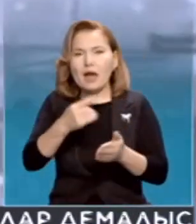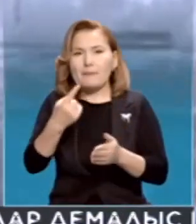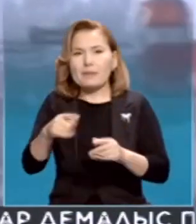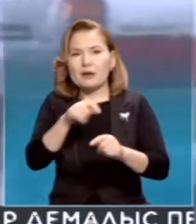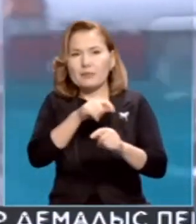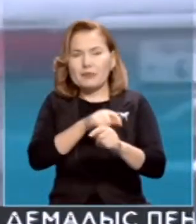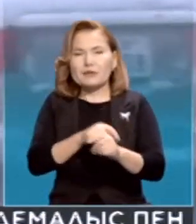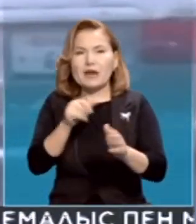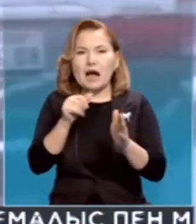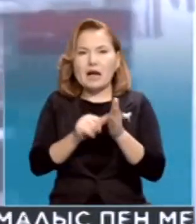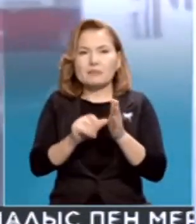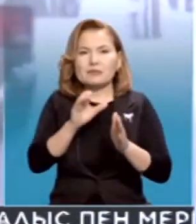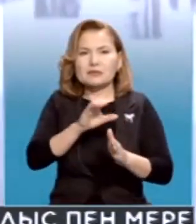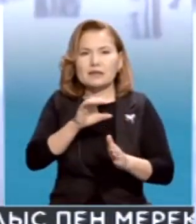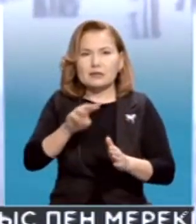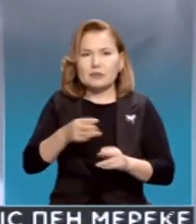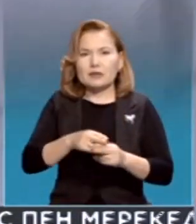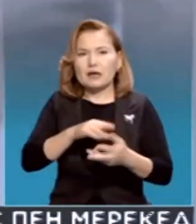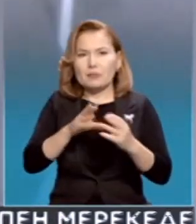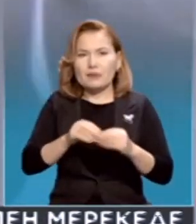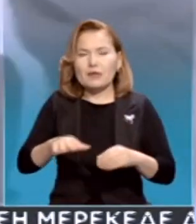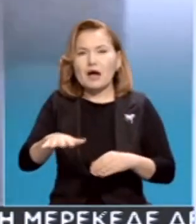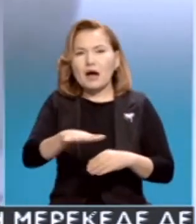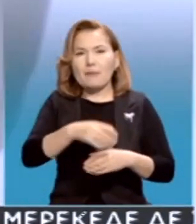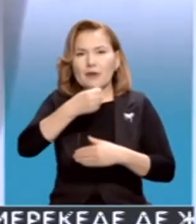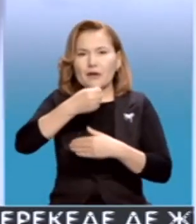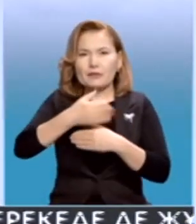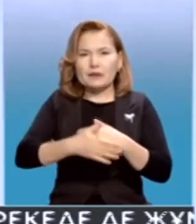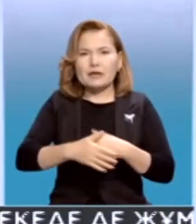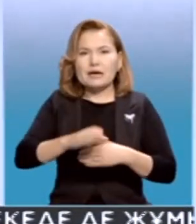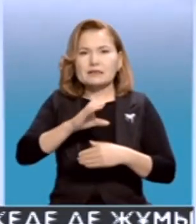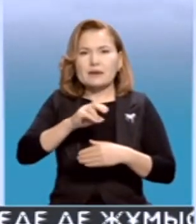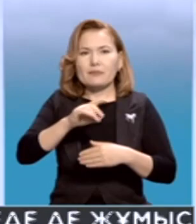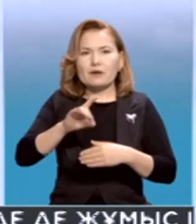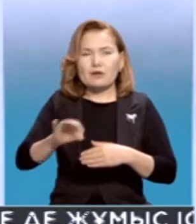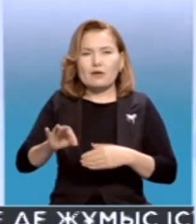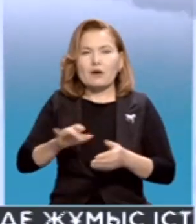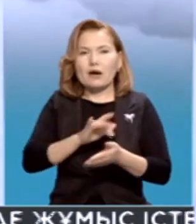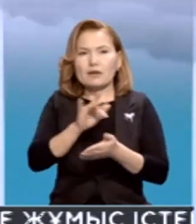метр 60 сантиметрге жеткен. Сондықтан аймақ астанасы Саппоро